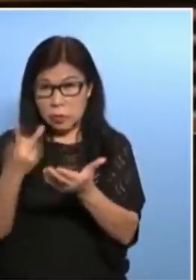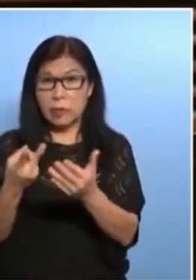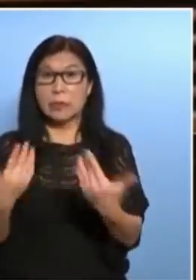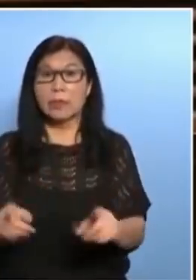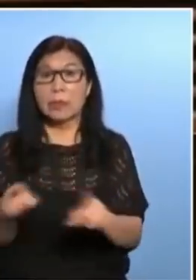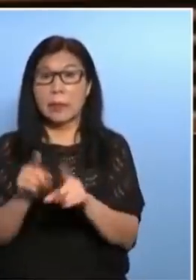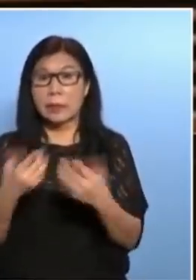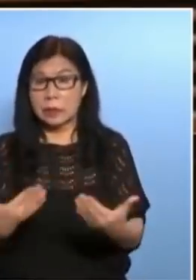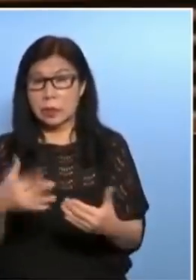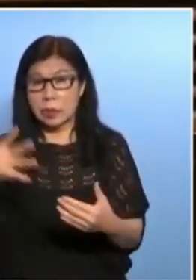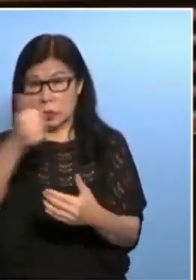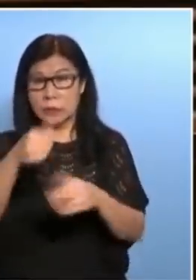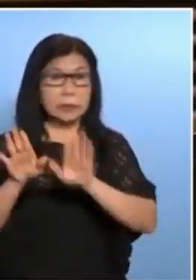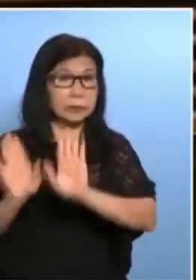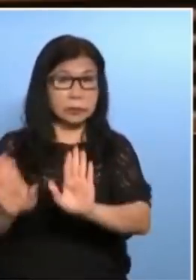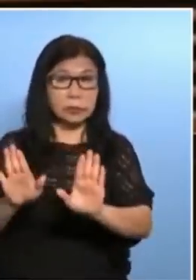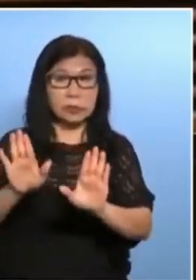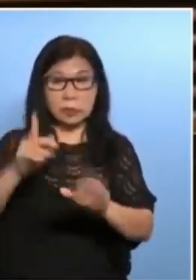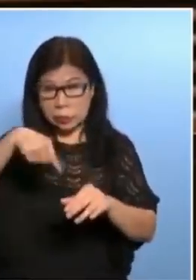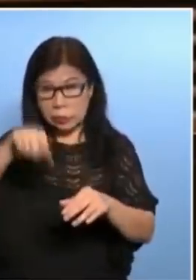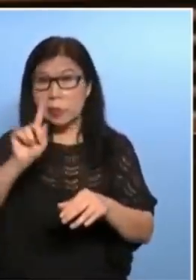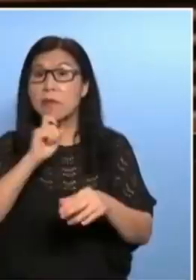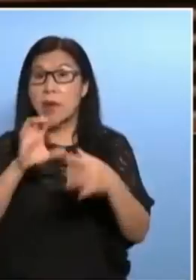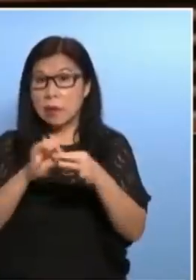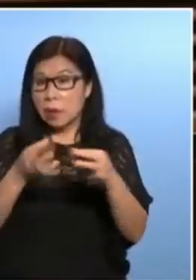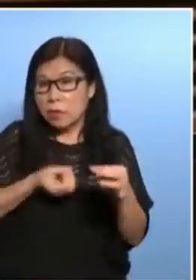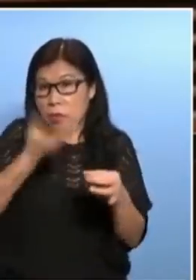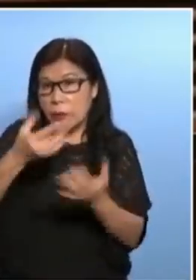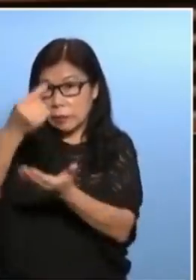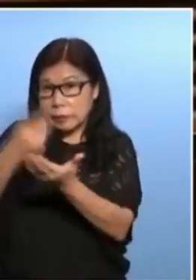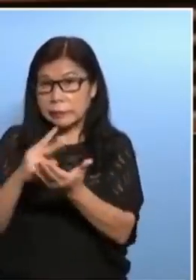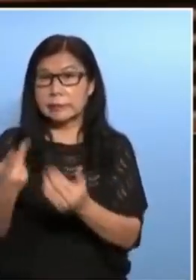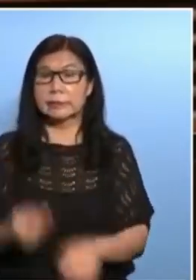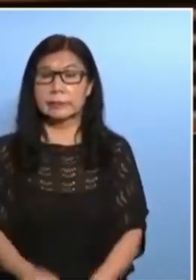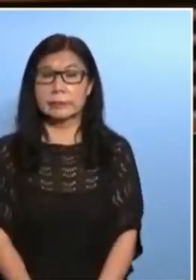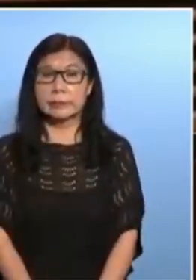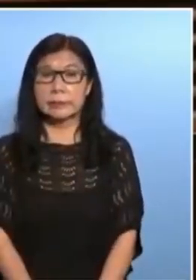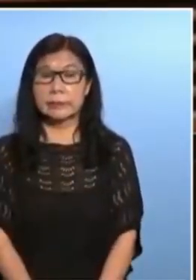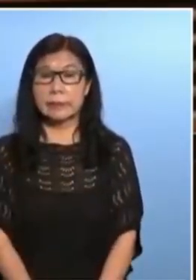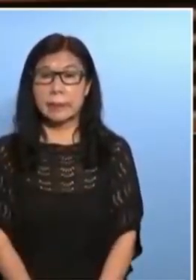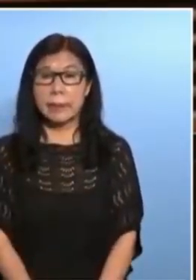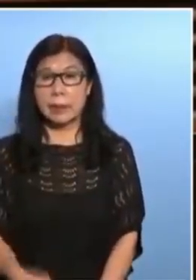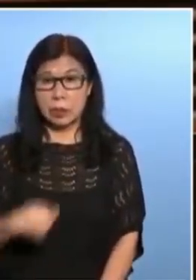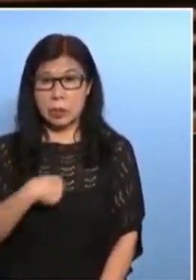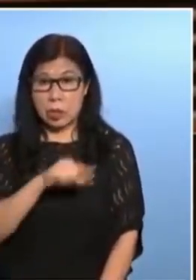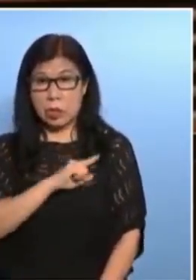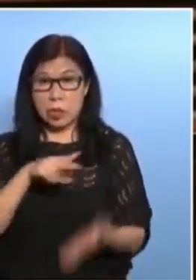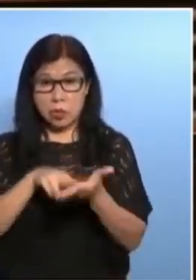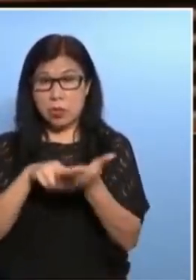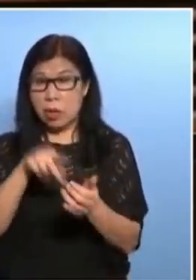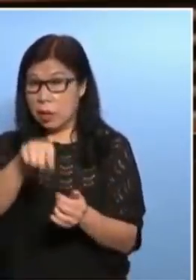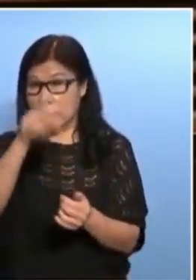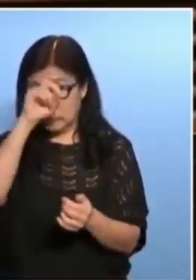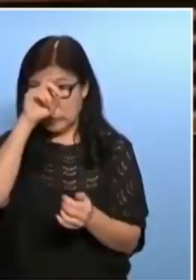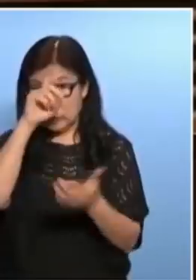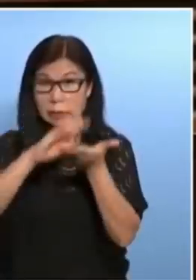要由主席你拒絕批准我們提出相關的修正案。而我亦都相信主席你會清楚